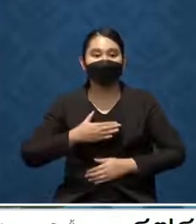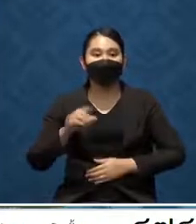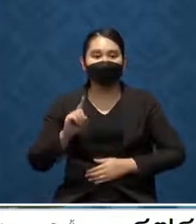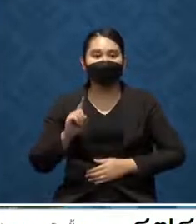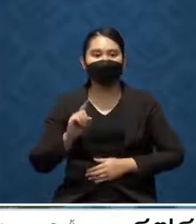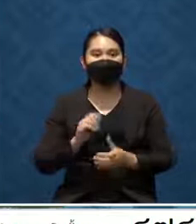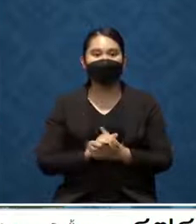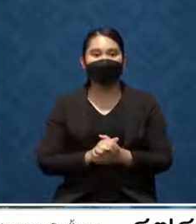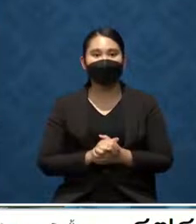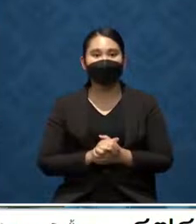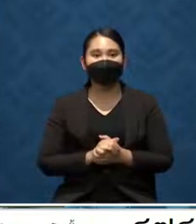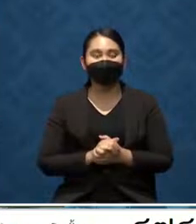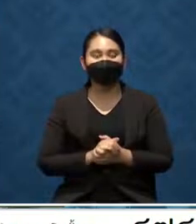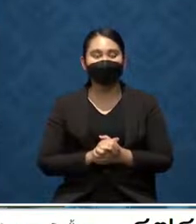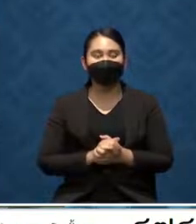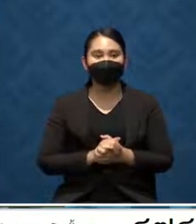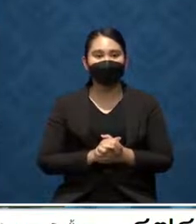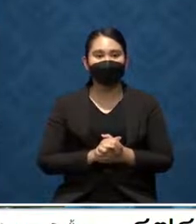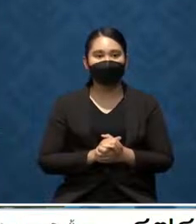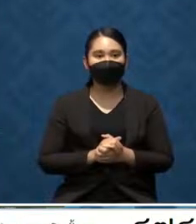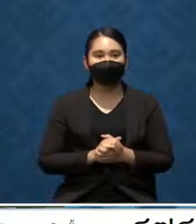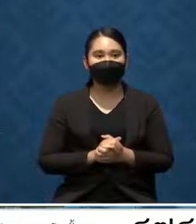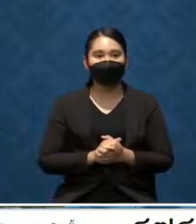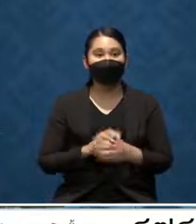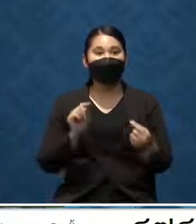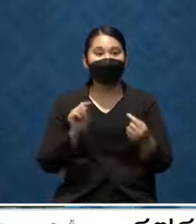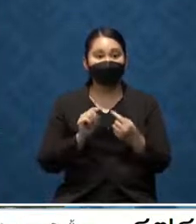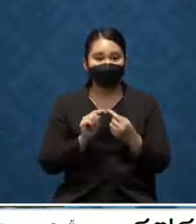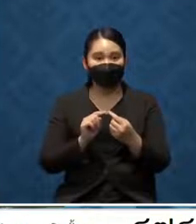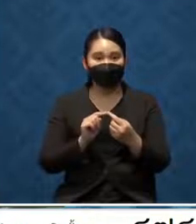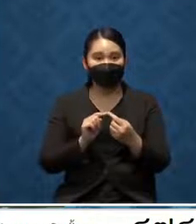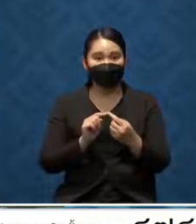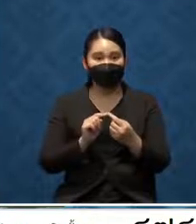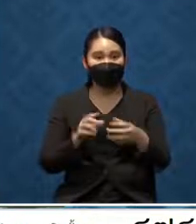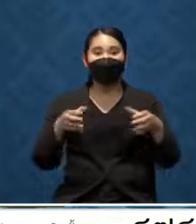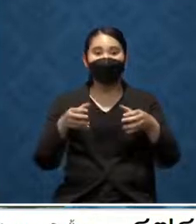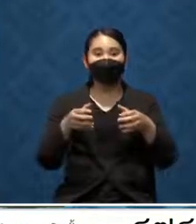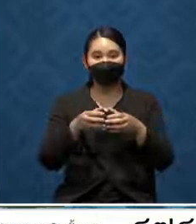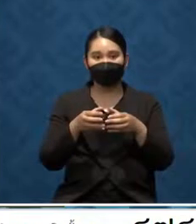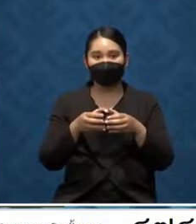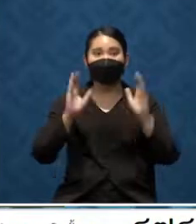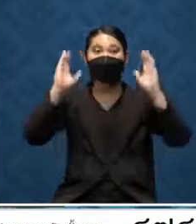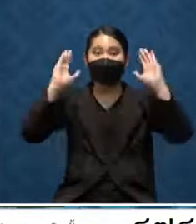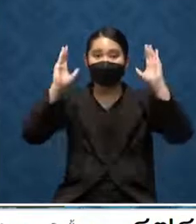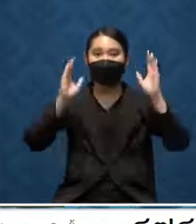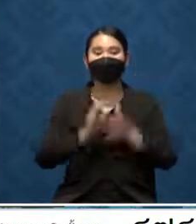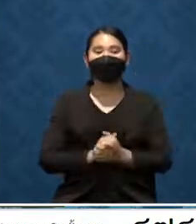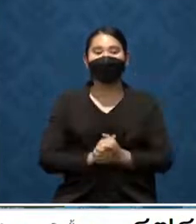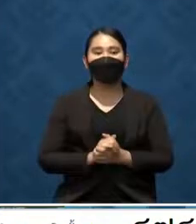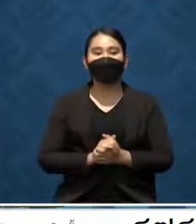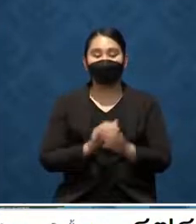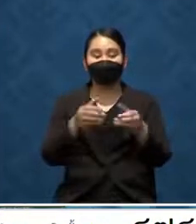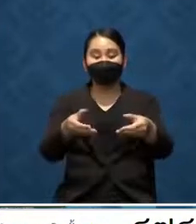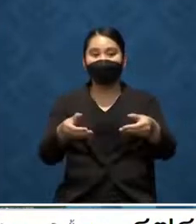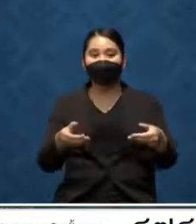พูดถึงเรื่องของSoft Power แล้วก็ Social Enterpriseจากหน่สอรายงาน